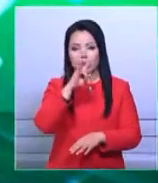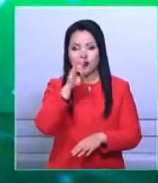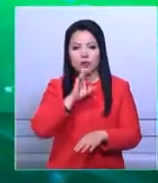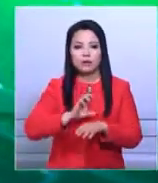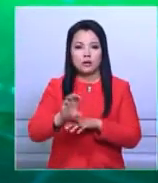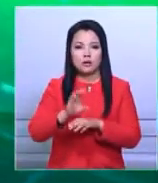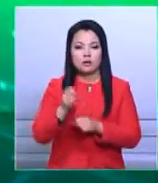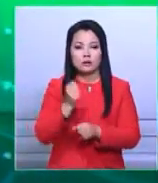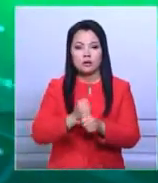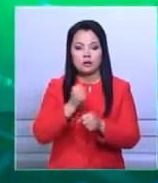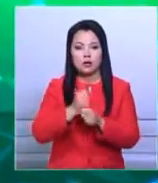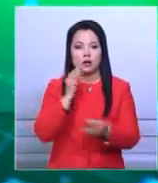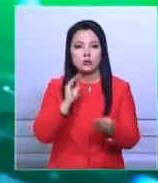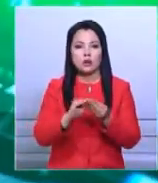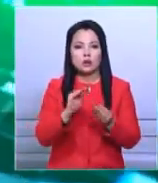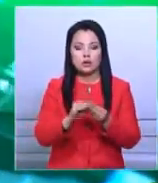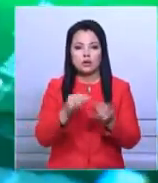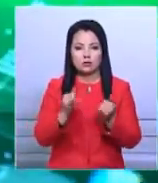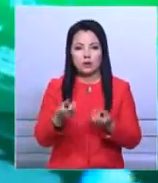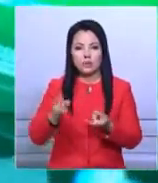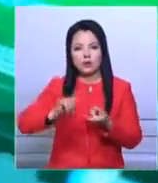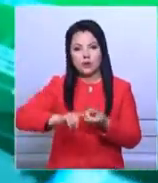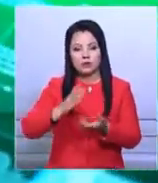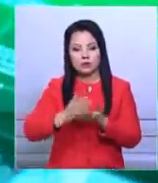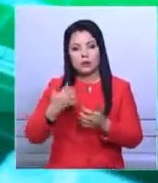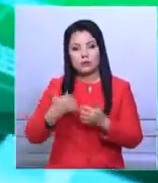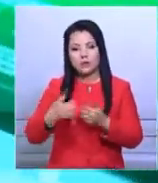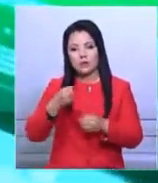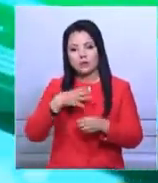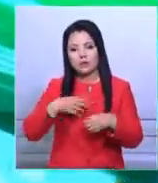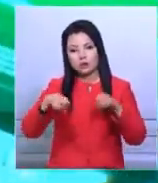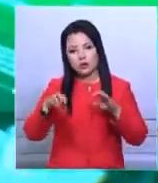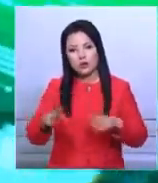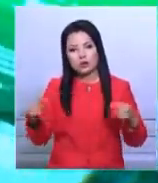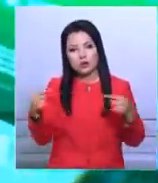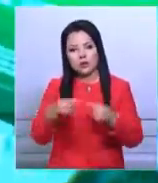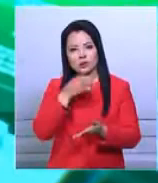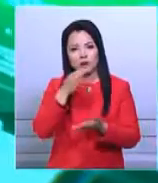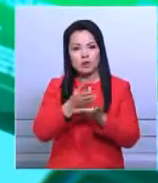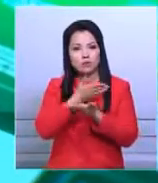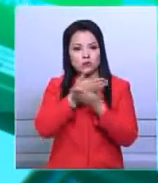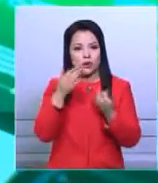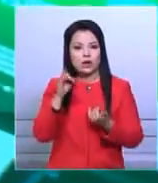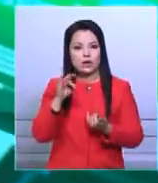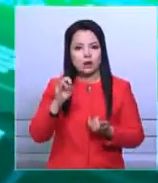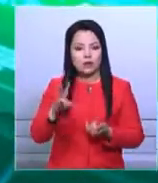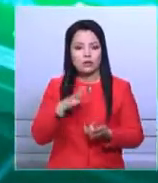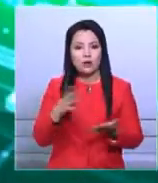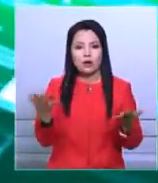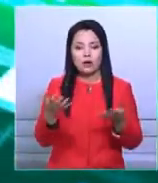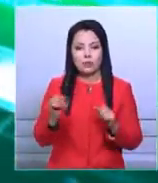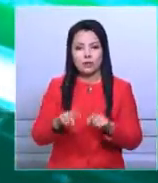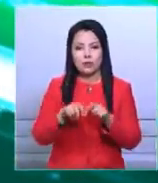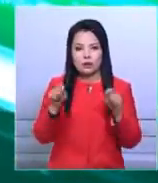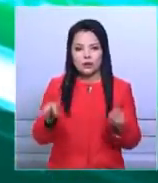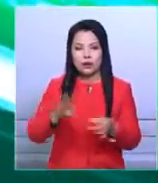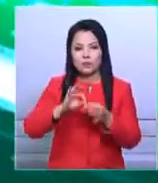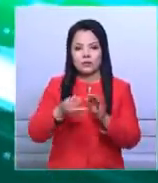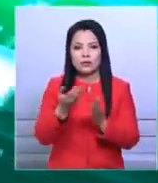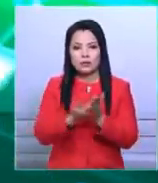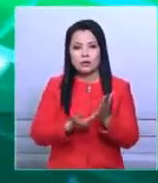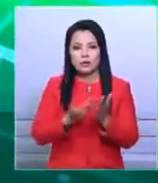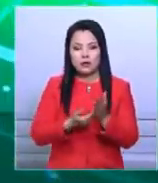шығару көлемін тұрақтандыруға байланысты ортақ шешімге келе алмады. Себебі өзара келісімнің Иранға қаншалықты қатысы болатындығы туралы